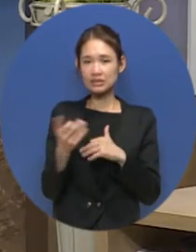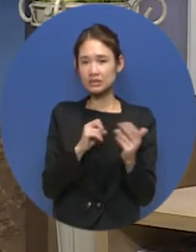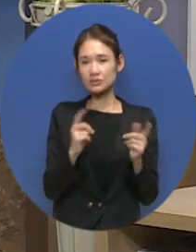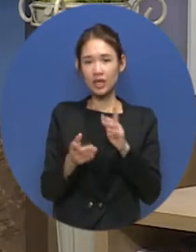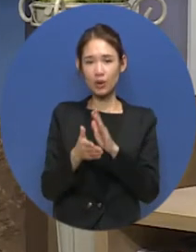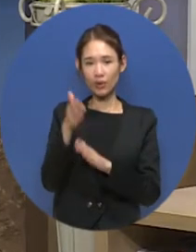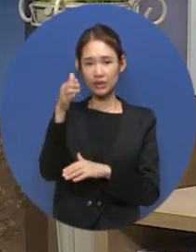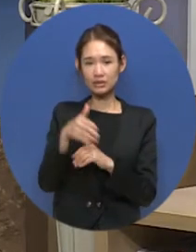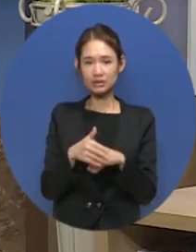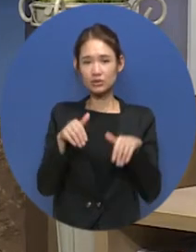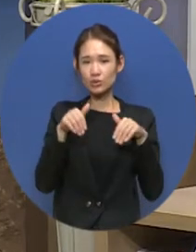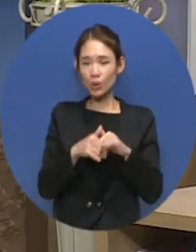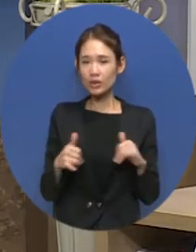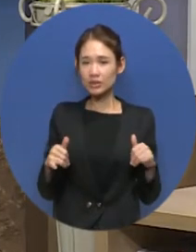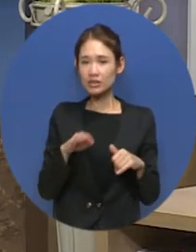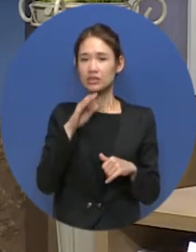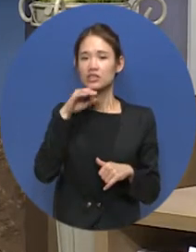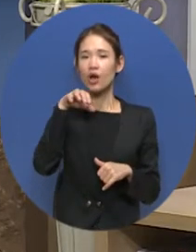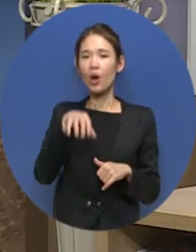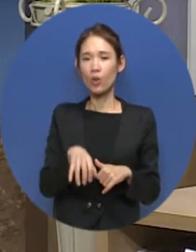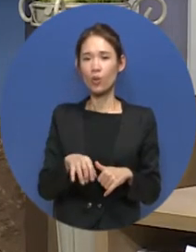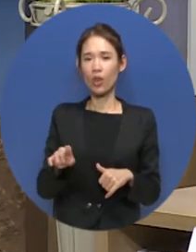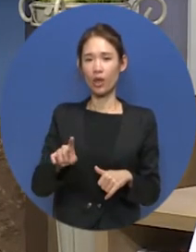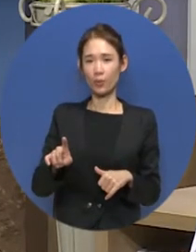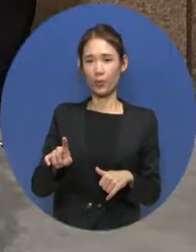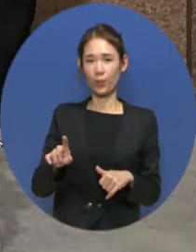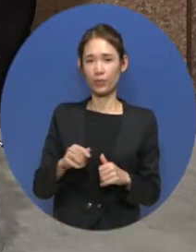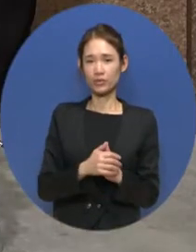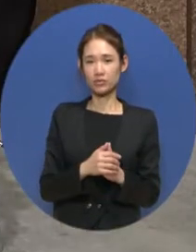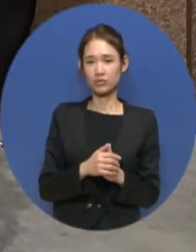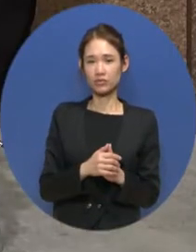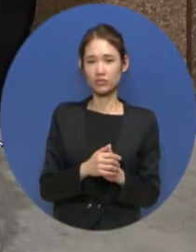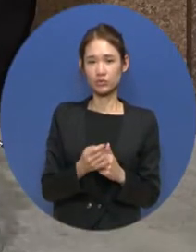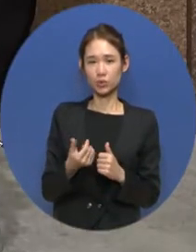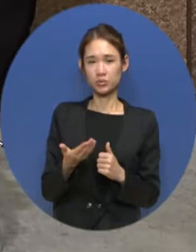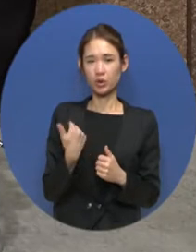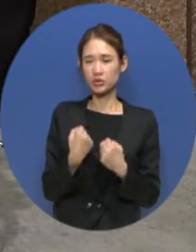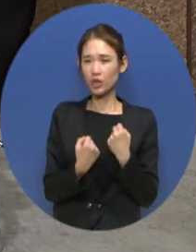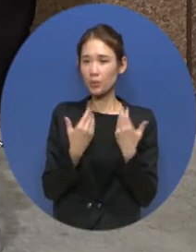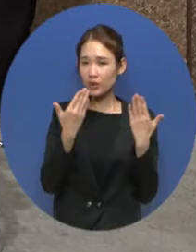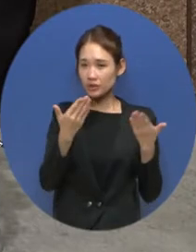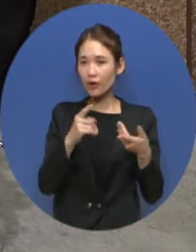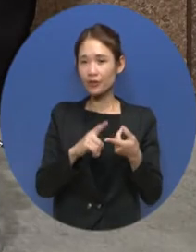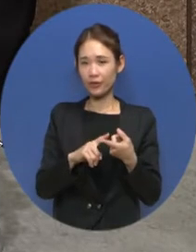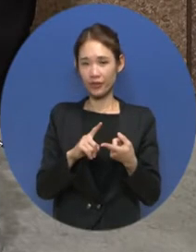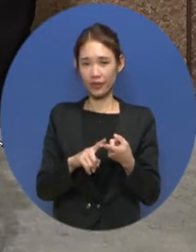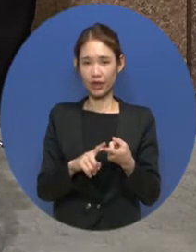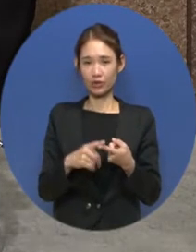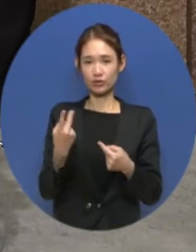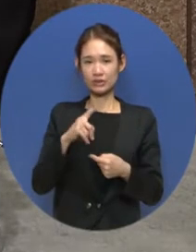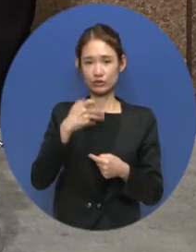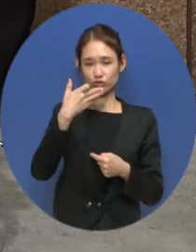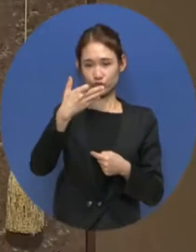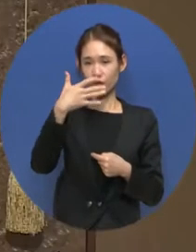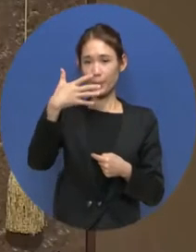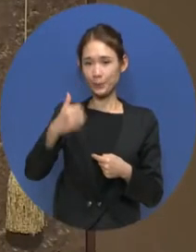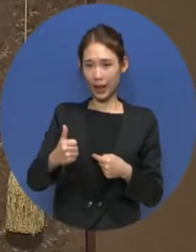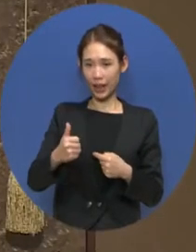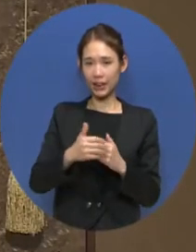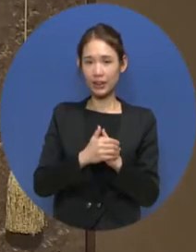시설과 네. 이 종사자들의 현황은 네. 어떤가요? 네. 앞서 잠깐 말씀드린 대로 네. 2019년 말 현재